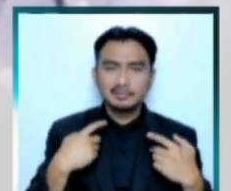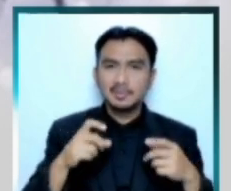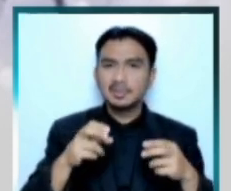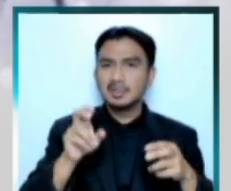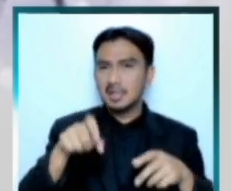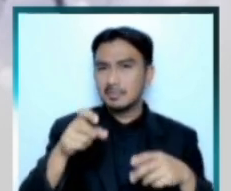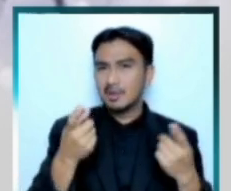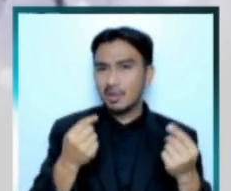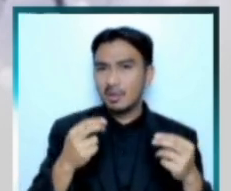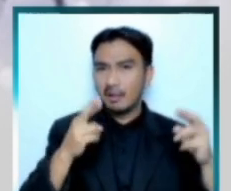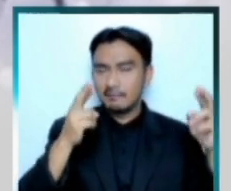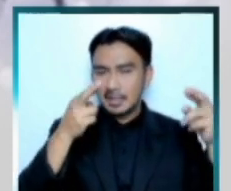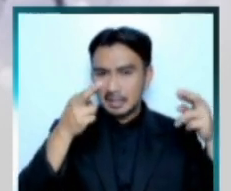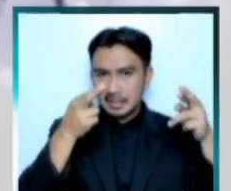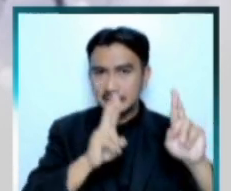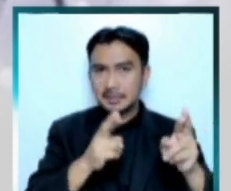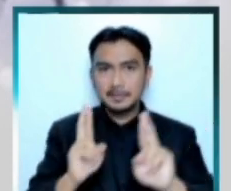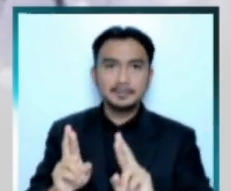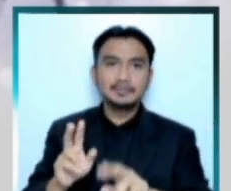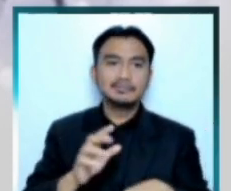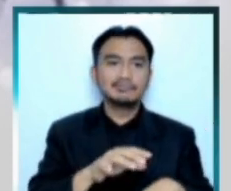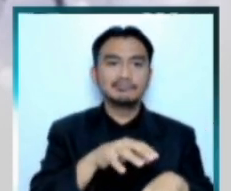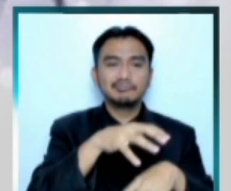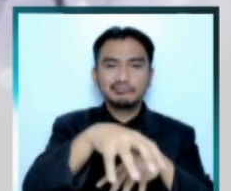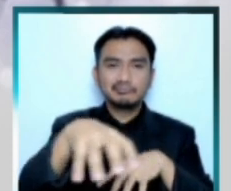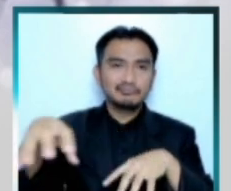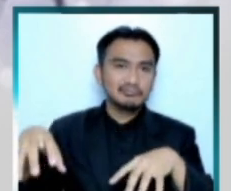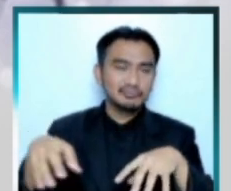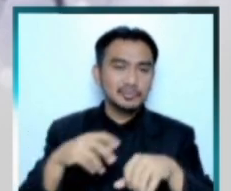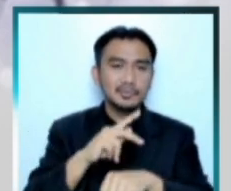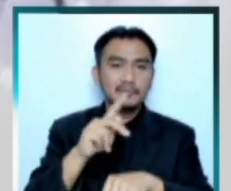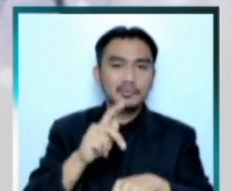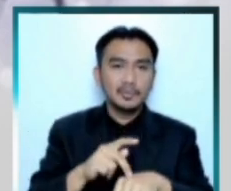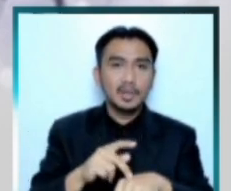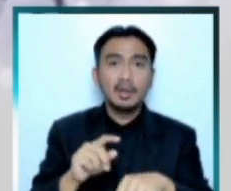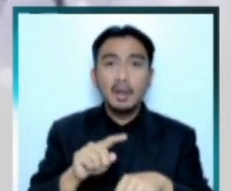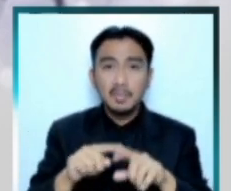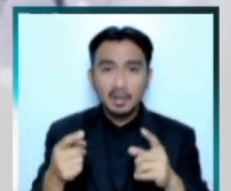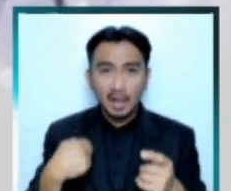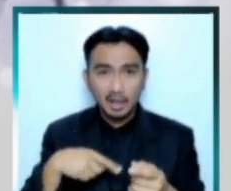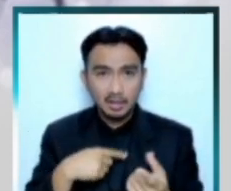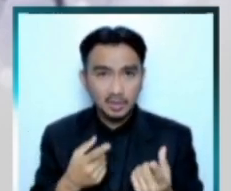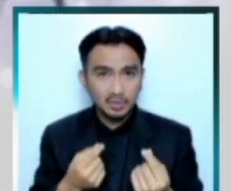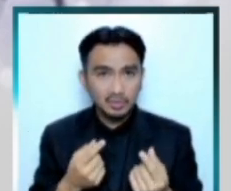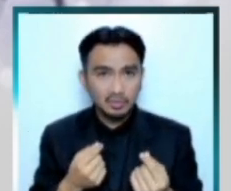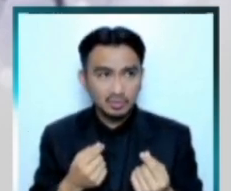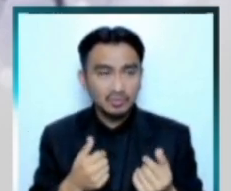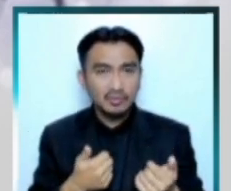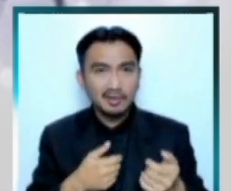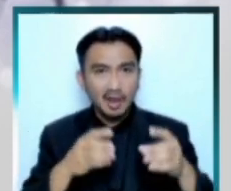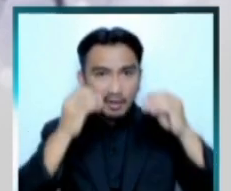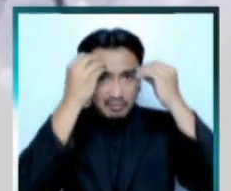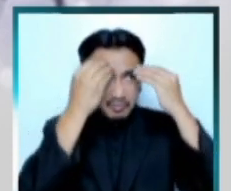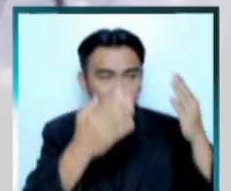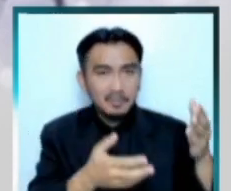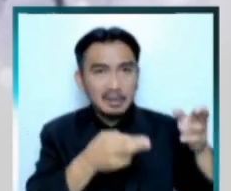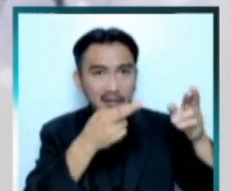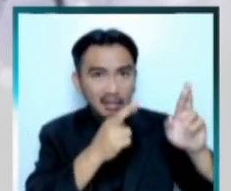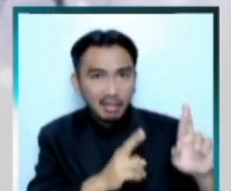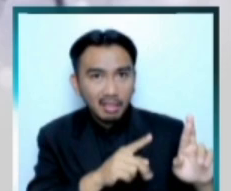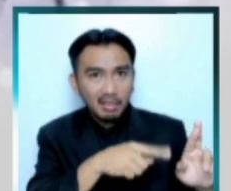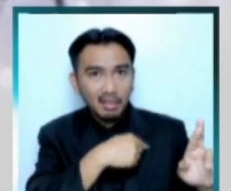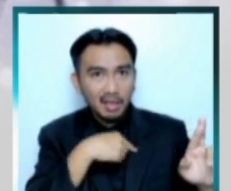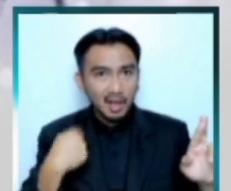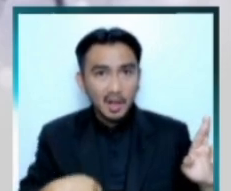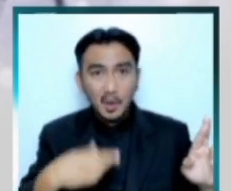bansa. Sa ngayon daw kasi ang ipinapakita natin ay pagiging sunod-sunuran sa China dahil sa takot. Mahalaga raw na mabatid ng